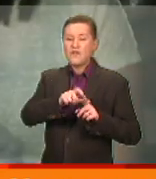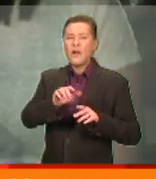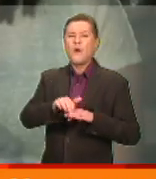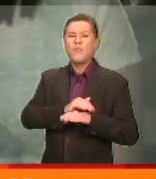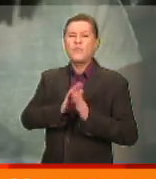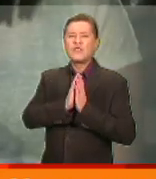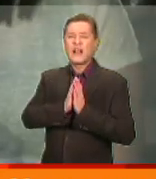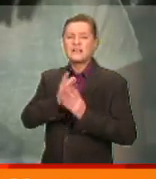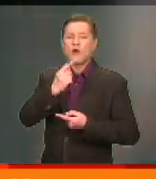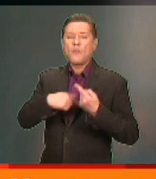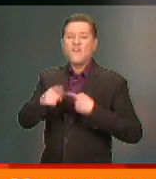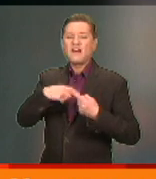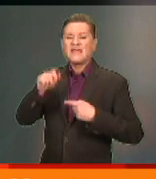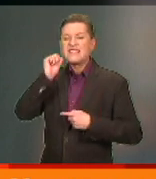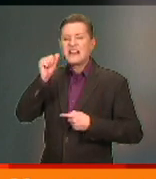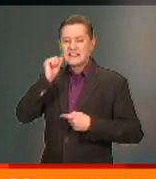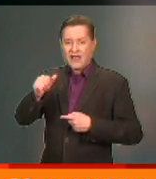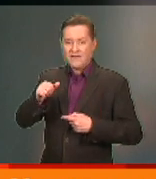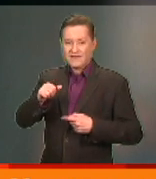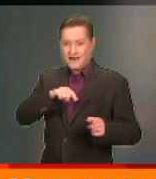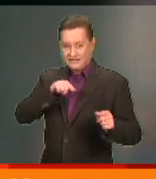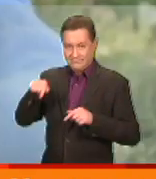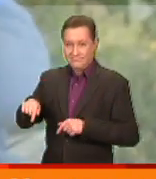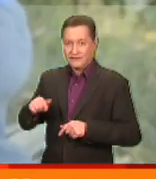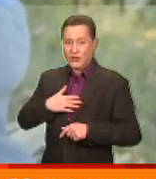ласка, поверніться завтра».